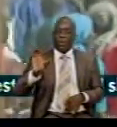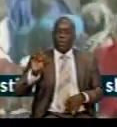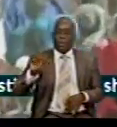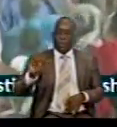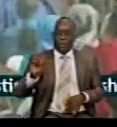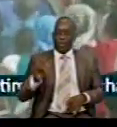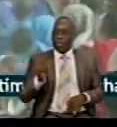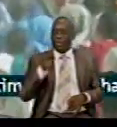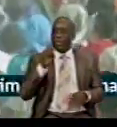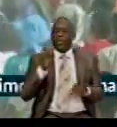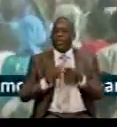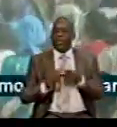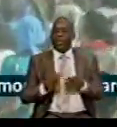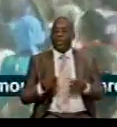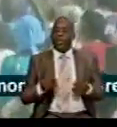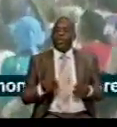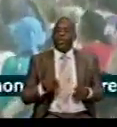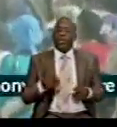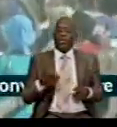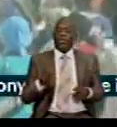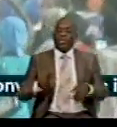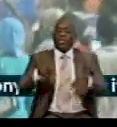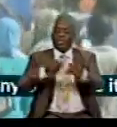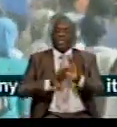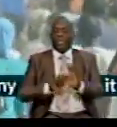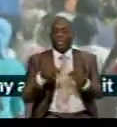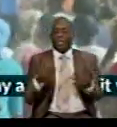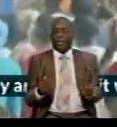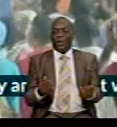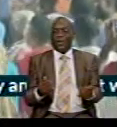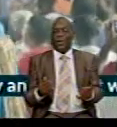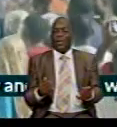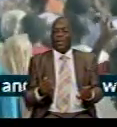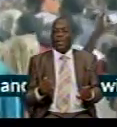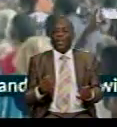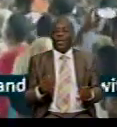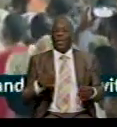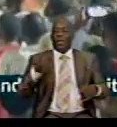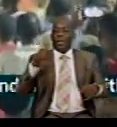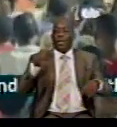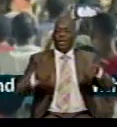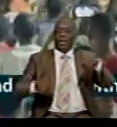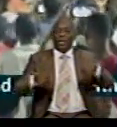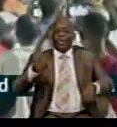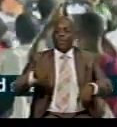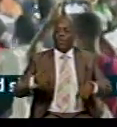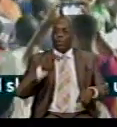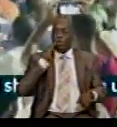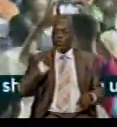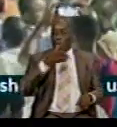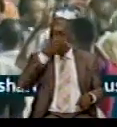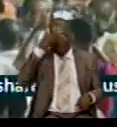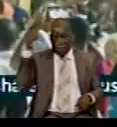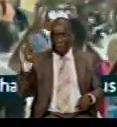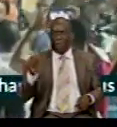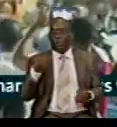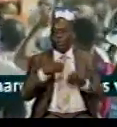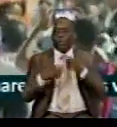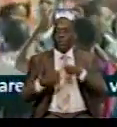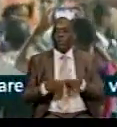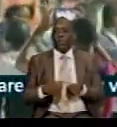lameness now is a forgotten history. Le diable qui a apporté la paralysie est en dans les troubles parce que la paralysie est maintenant une